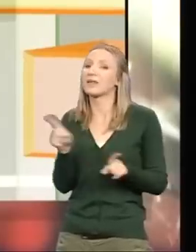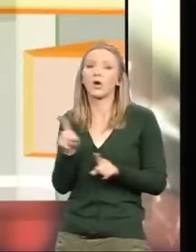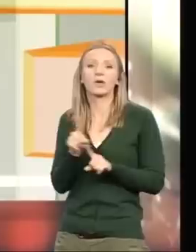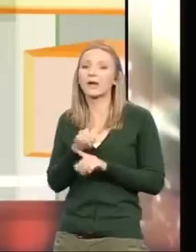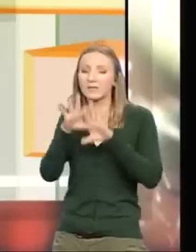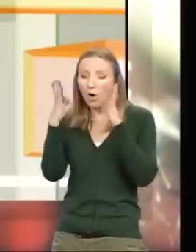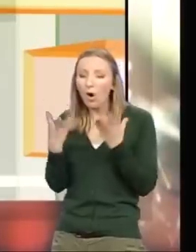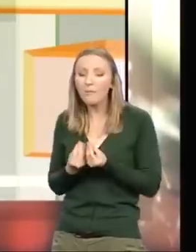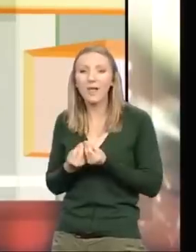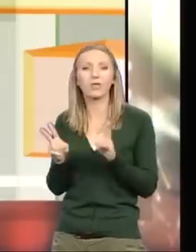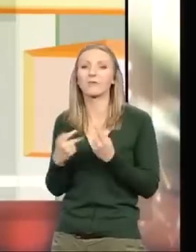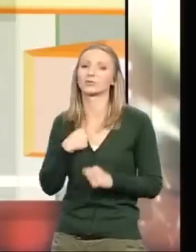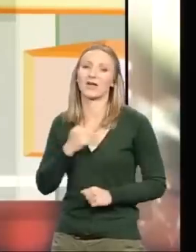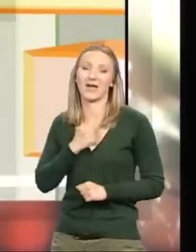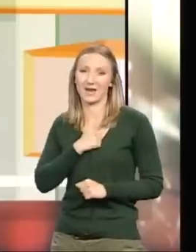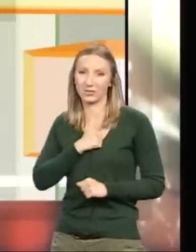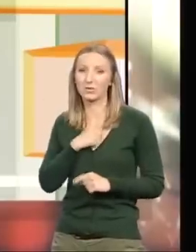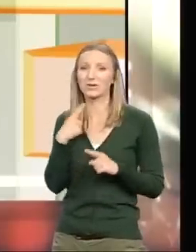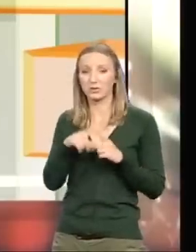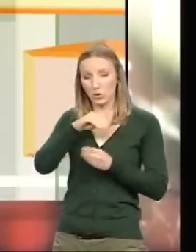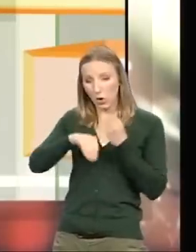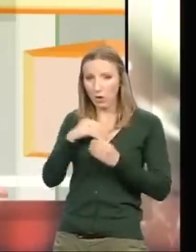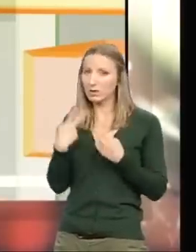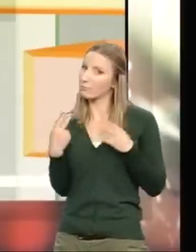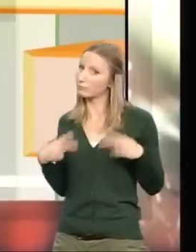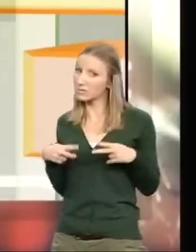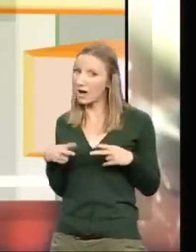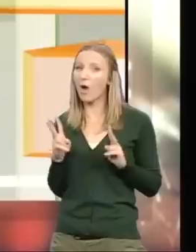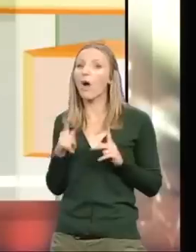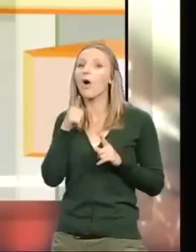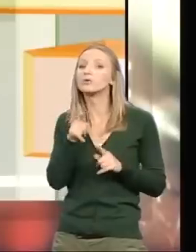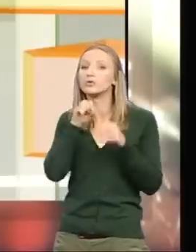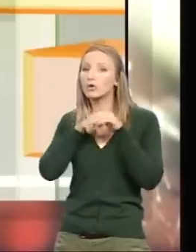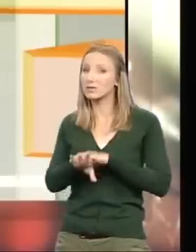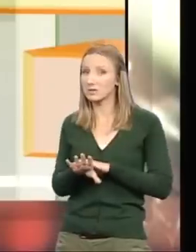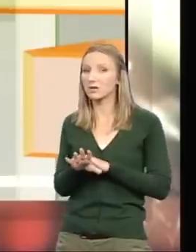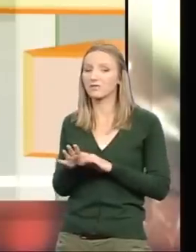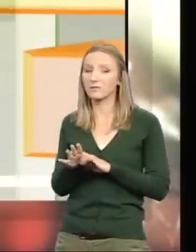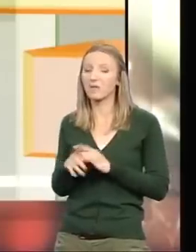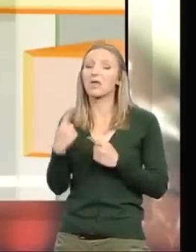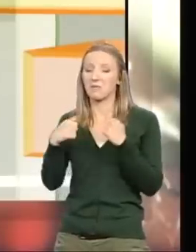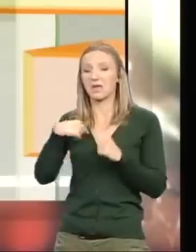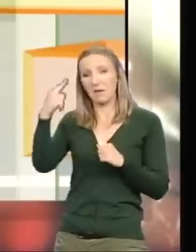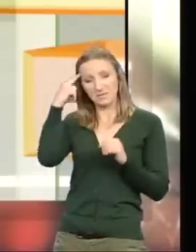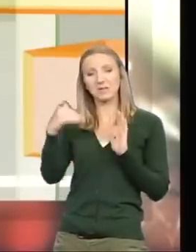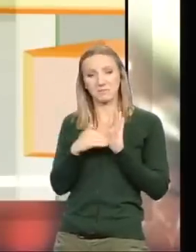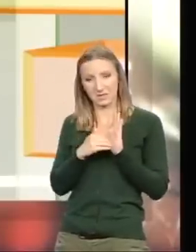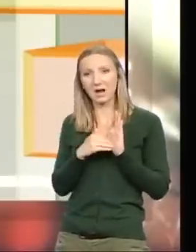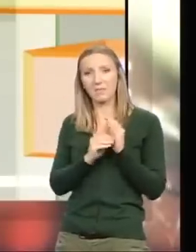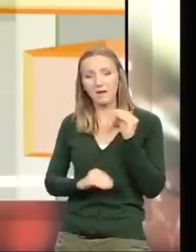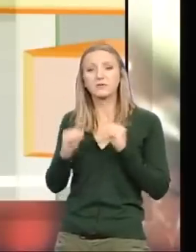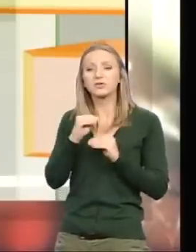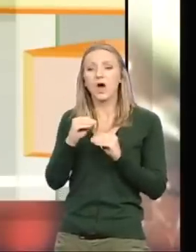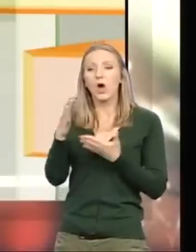kompletno to garantovati. Tako da su roditelji još uvek u strahu kako će to da se odvija, ali ja ipak mislim da treba da više i